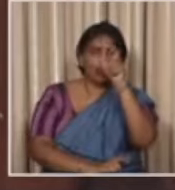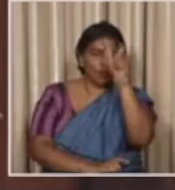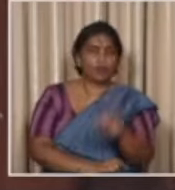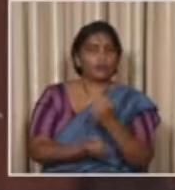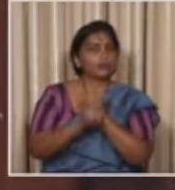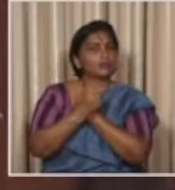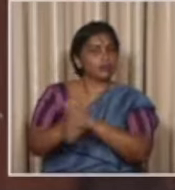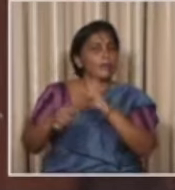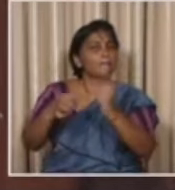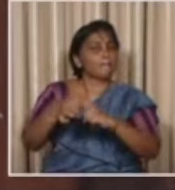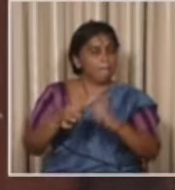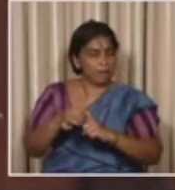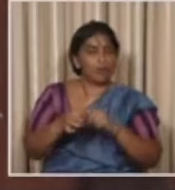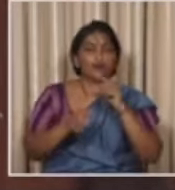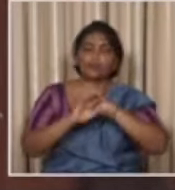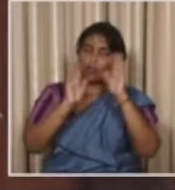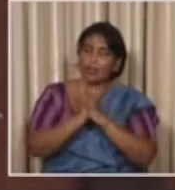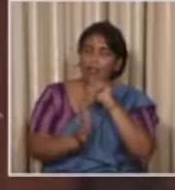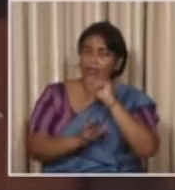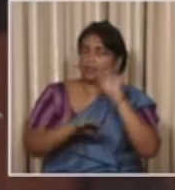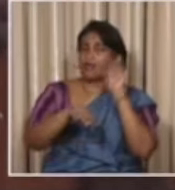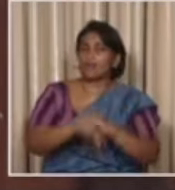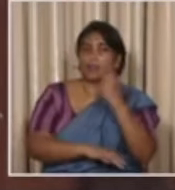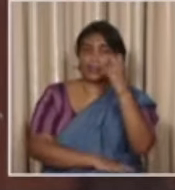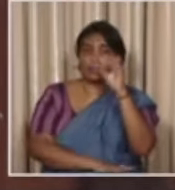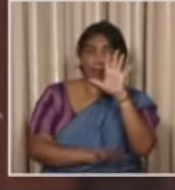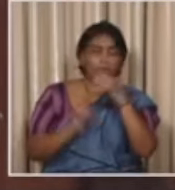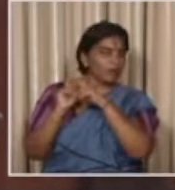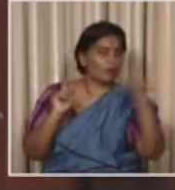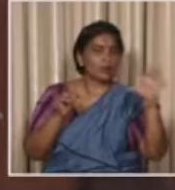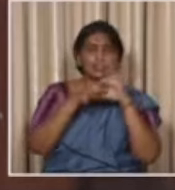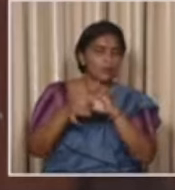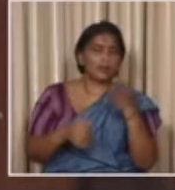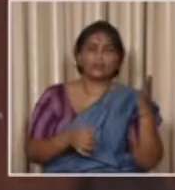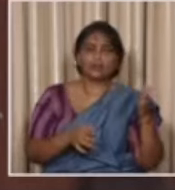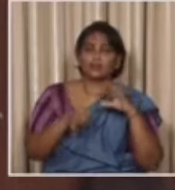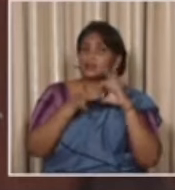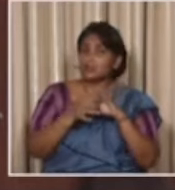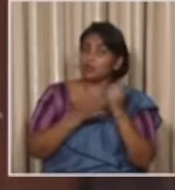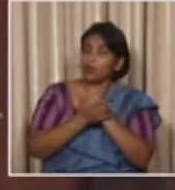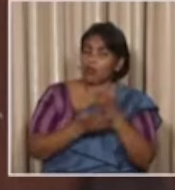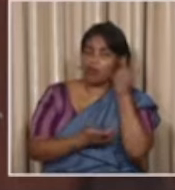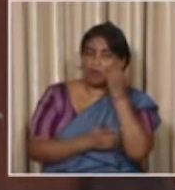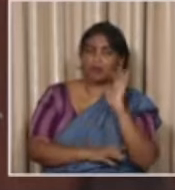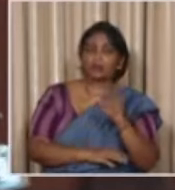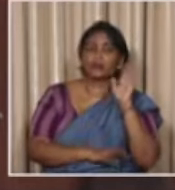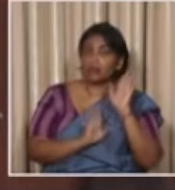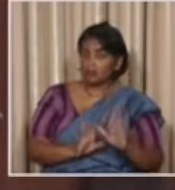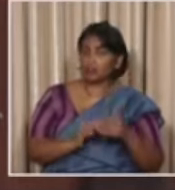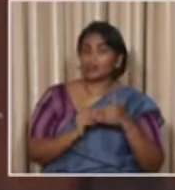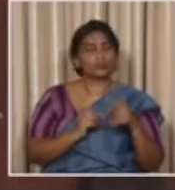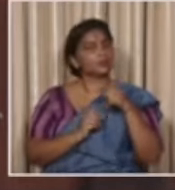පුද්ගලයෙක් අත්තරංගුවට අරන් ප්‍රශ්න කරොත් එහෙම ඔක්කොම ඇත්ත ගහ ගන්න පුළුවන්. 2005 සිට මේව සම්බන්ධයි. මේ සම්බන්ධතාව ඔක්කොම හොයන්න පුළුවන්. හැබැයි අද